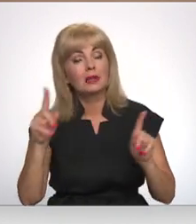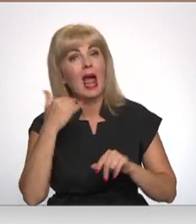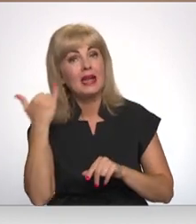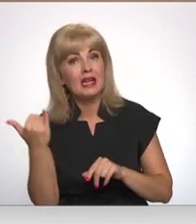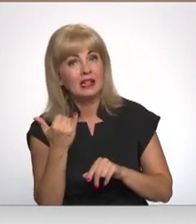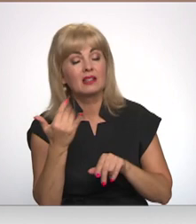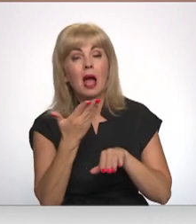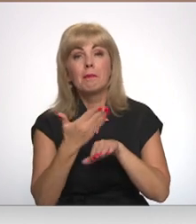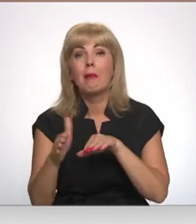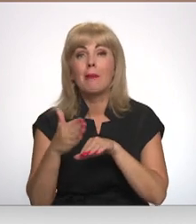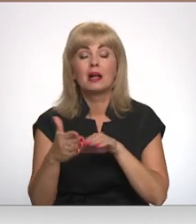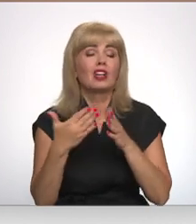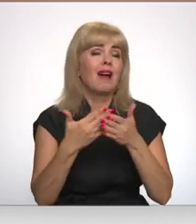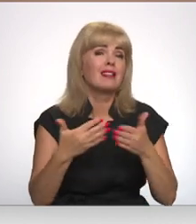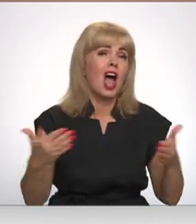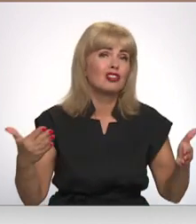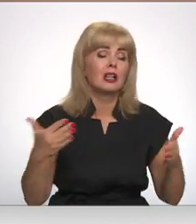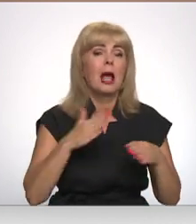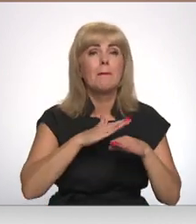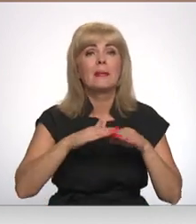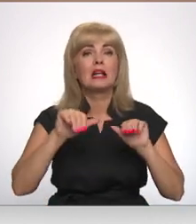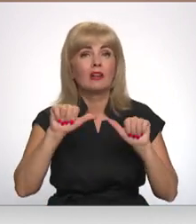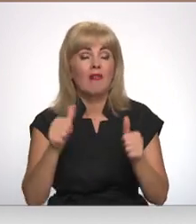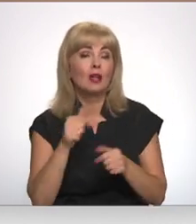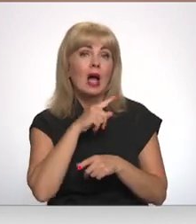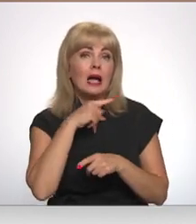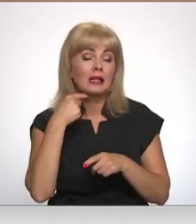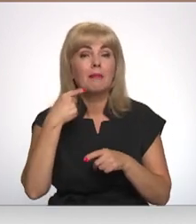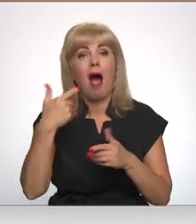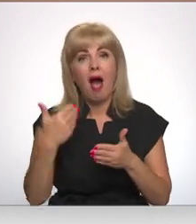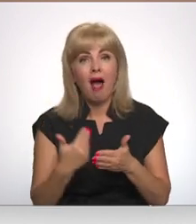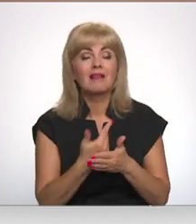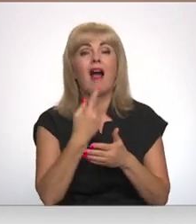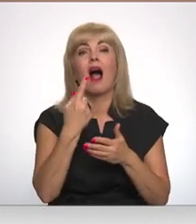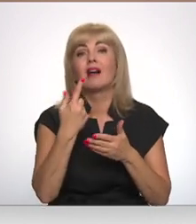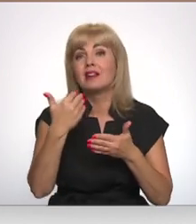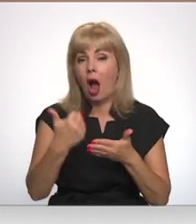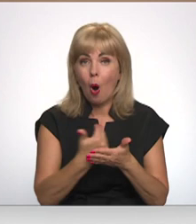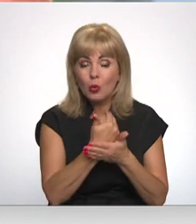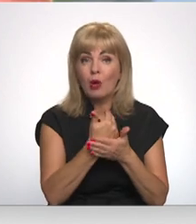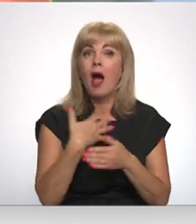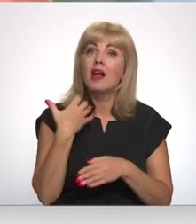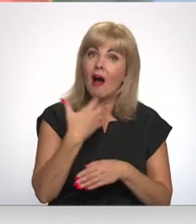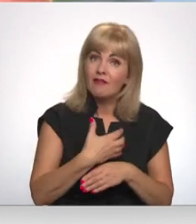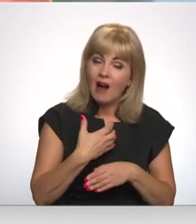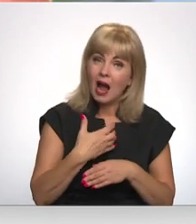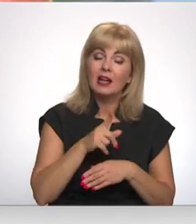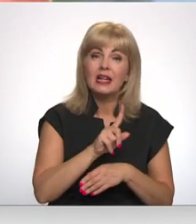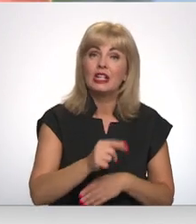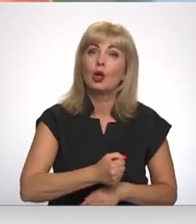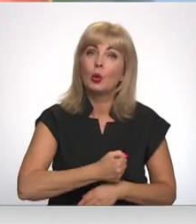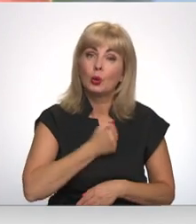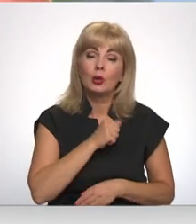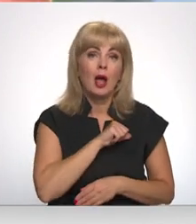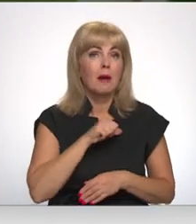jo pamazām jau tā dažādība pilnveidojas un gribas atkal kaut ko jaunu. Apie jaunā kaut ko tikt ir ļoti grūti, pats